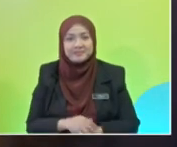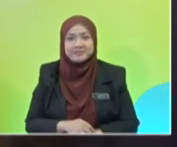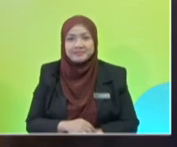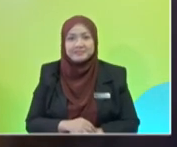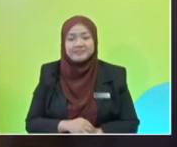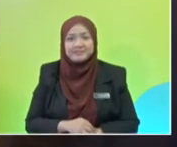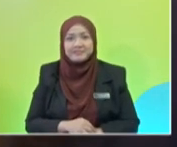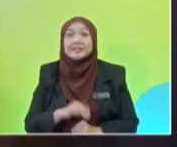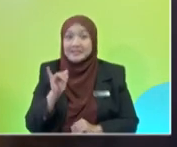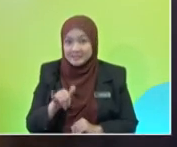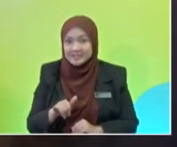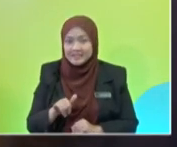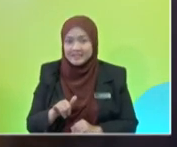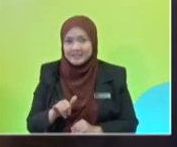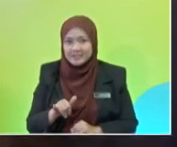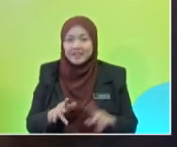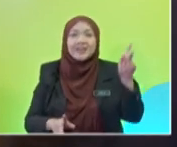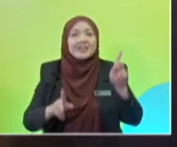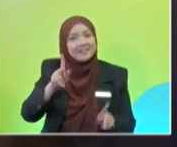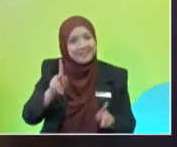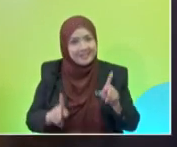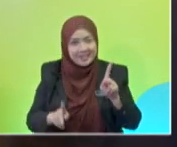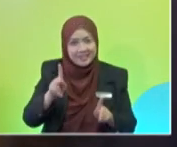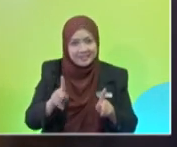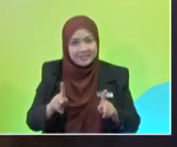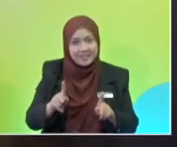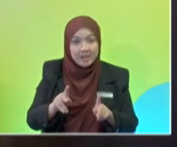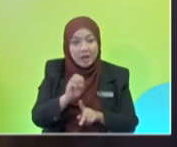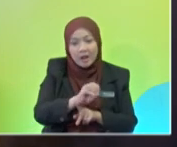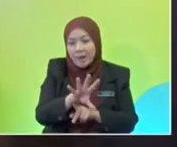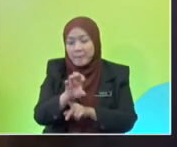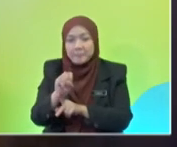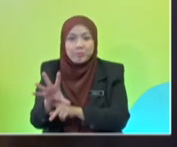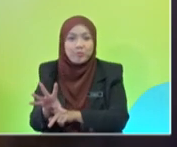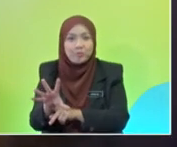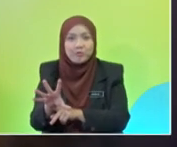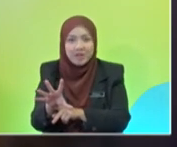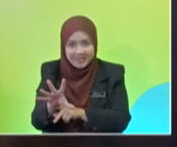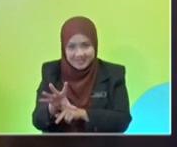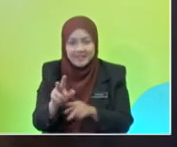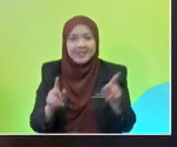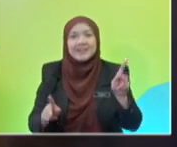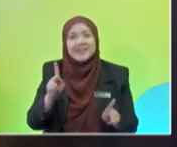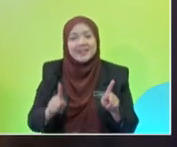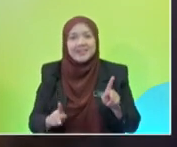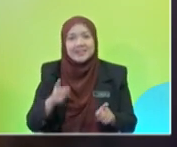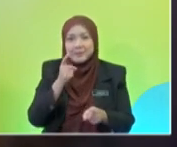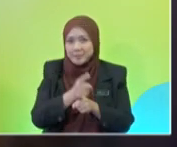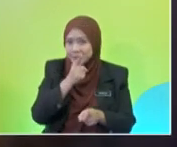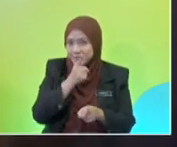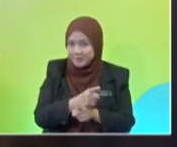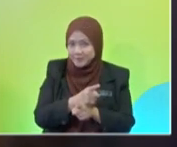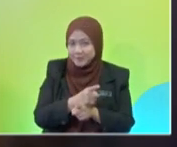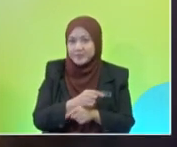you can courrie two juga mengeluarkan cahaya Oke jadi kita